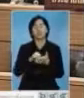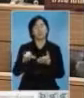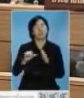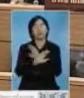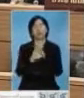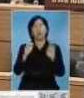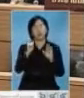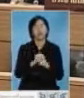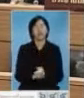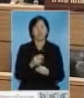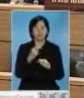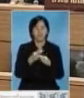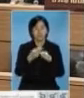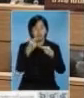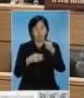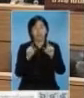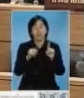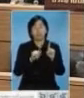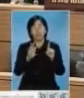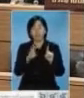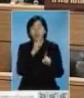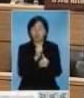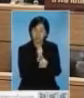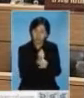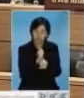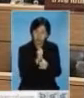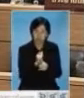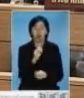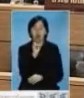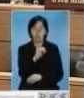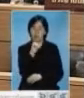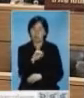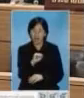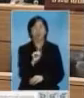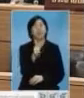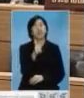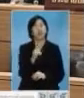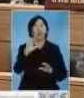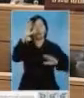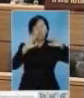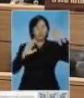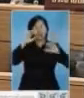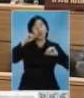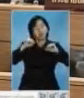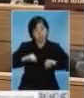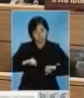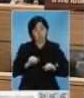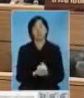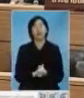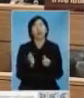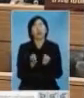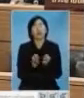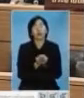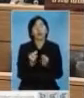ข้าชื่อไป1ใน4มีการสอบสวนมีการตั้งข้อหานำมาสู่การลงมติใช้เสียงในการลงม